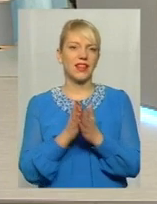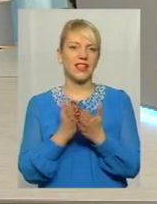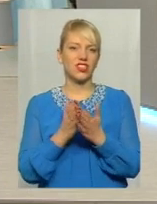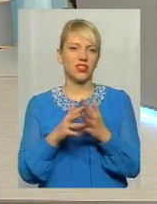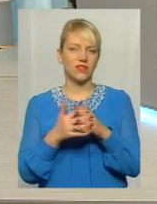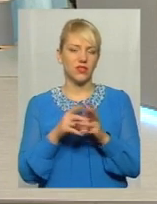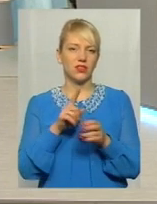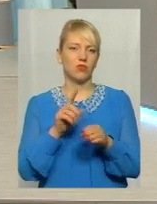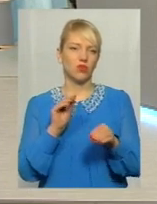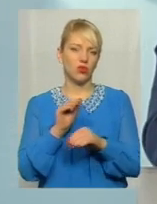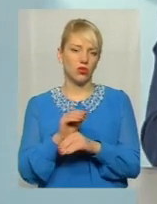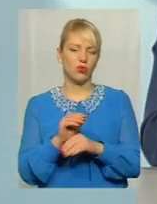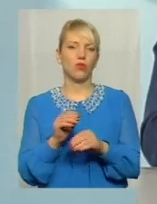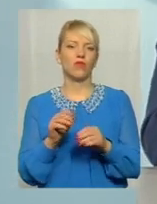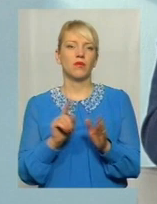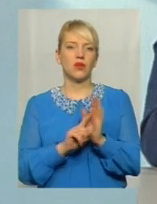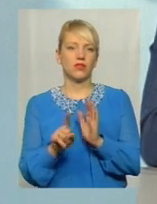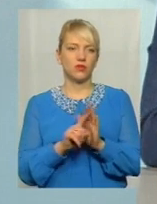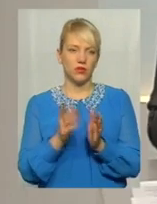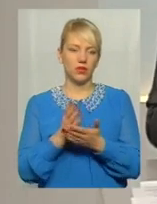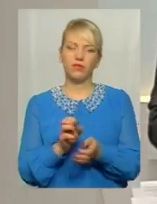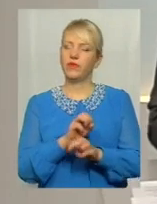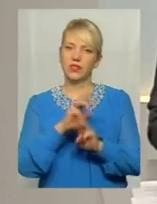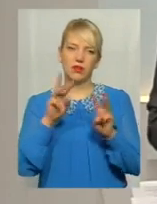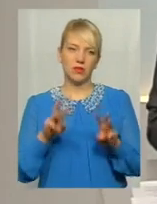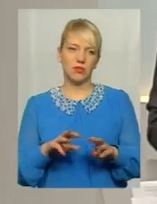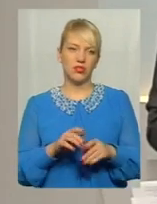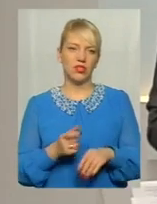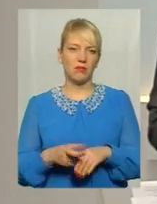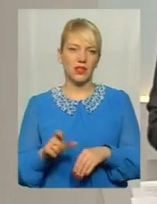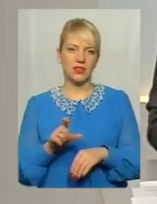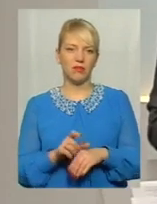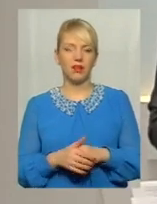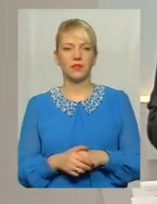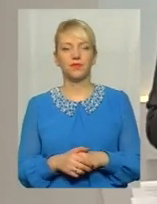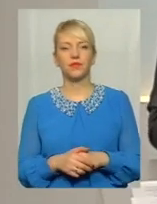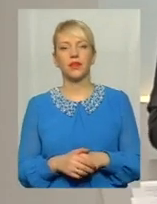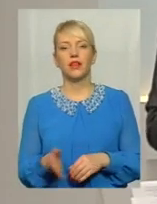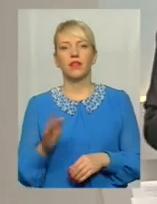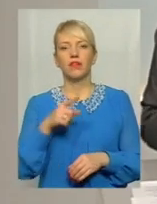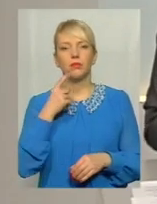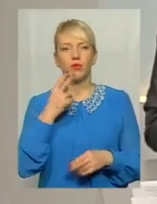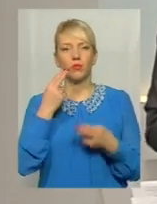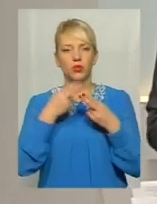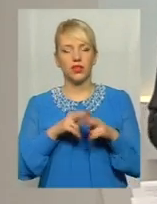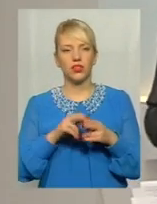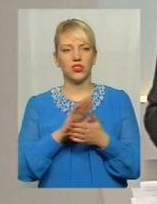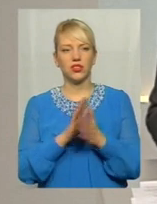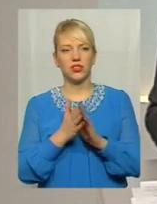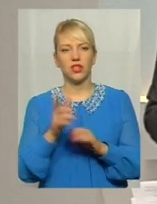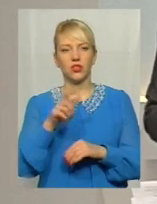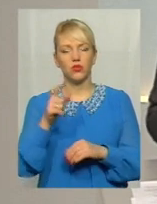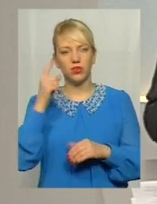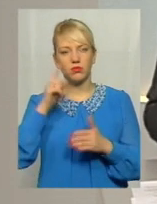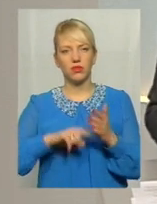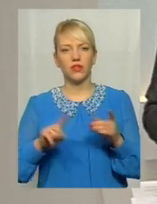додатковий автобусний маршрут, забезпечені максимально. Добре, а тепер все ж таки давайте про технічний стан. Дуже багато людей сподівалося, що все ж